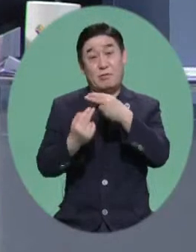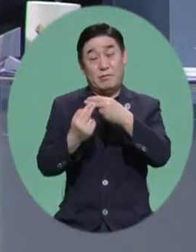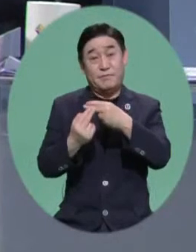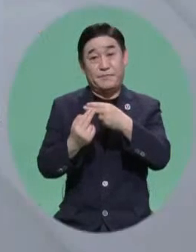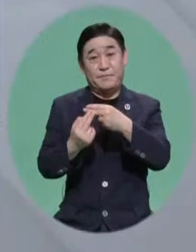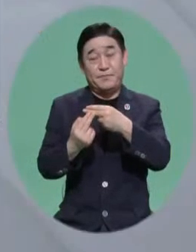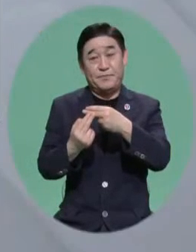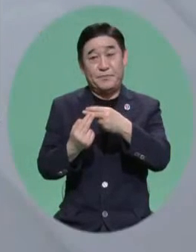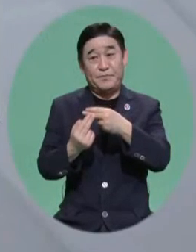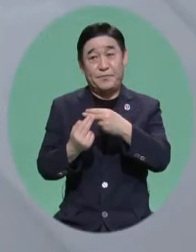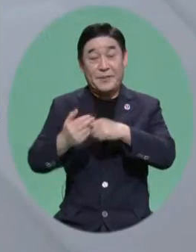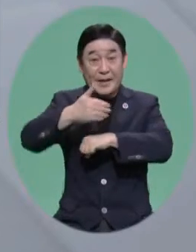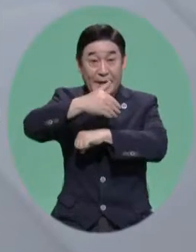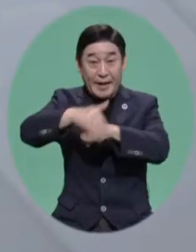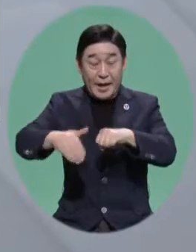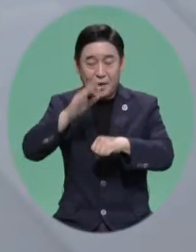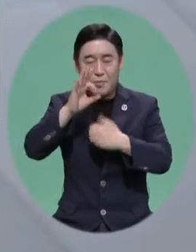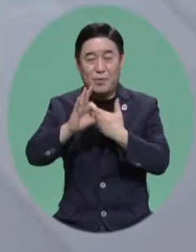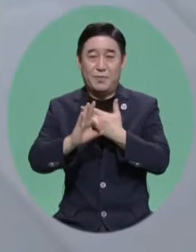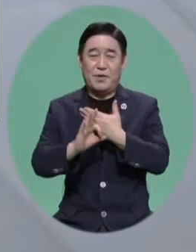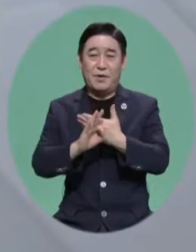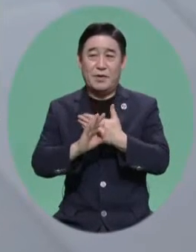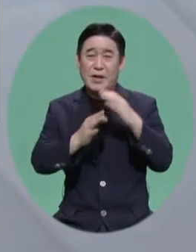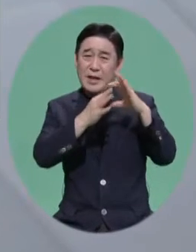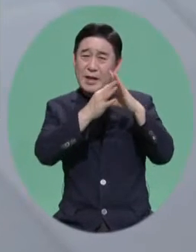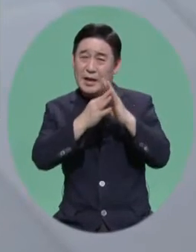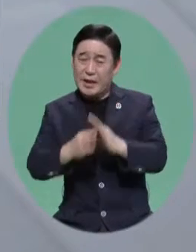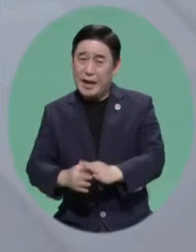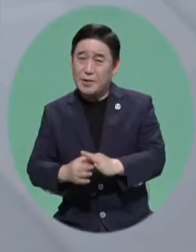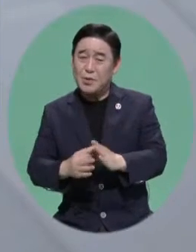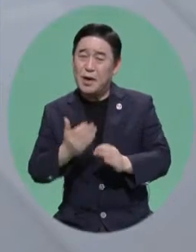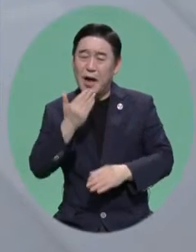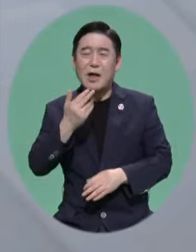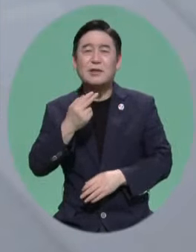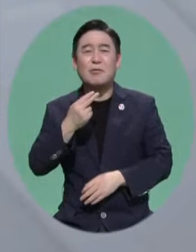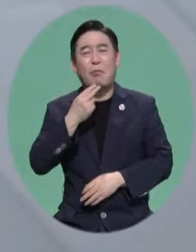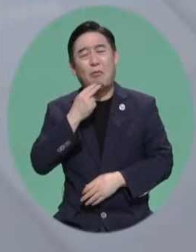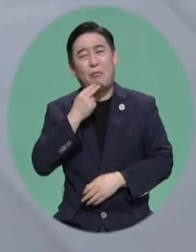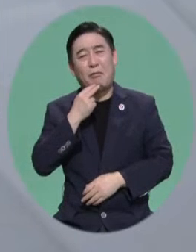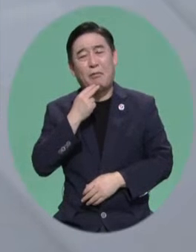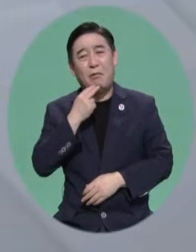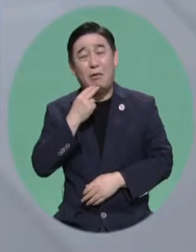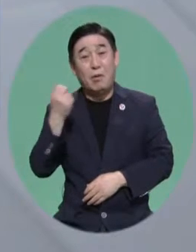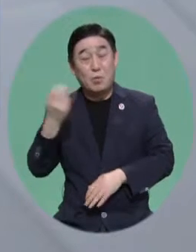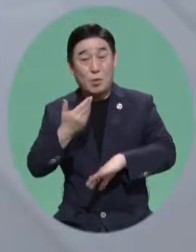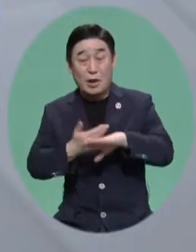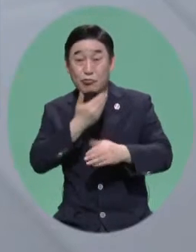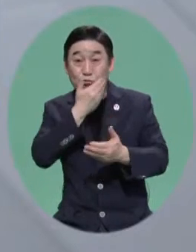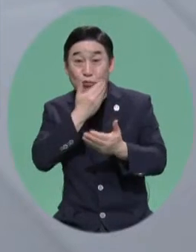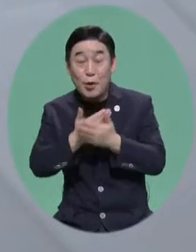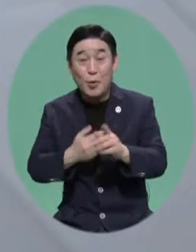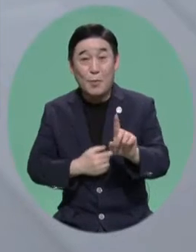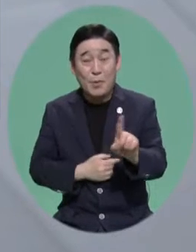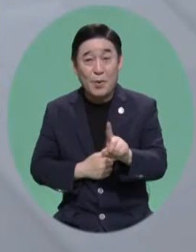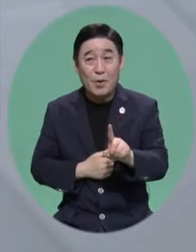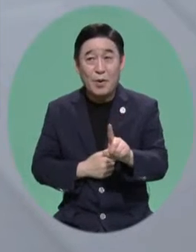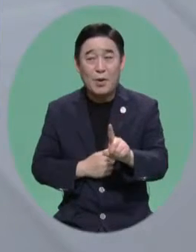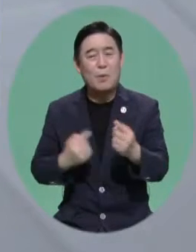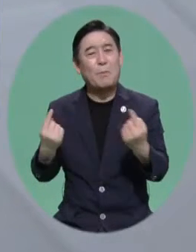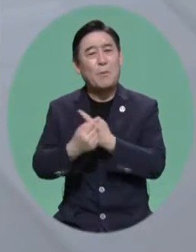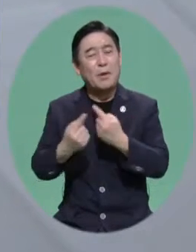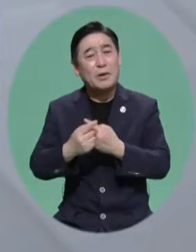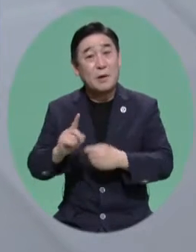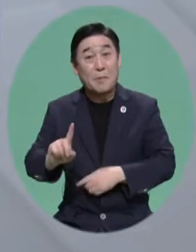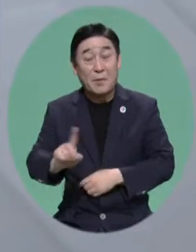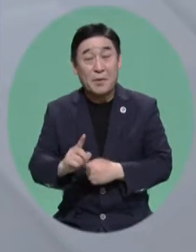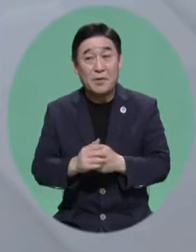자체의 설계를 보면은 지속 가능성 도 없지만 또 다른 굉장히 중요한 어찌 해야 되는